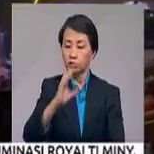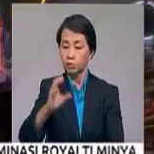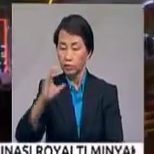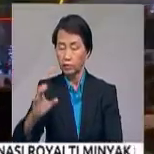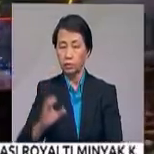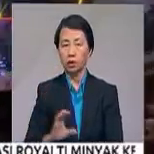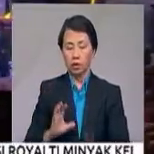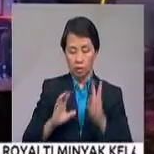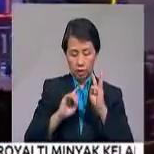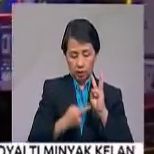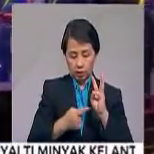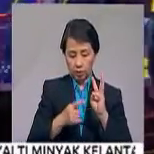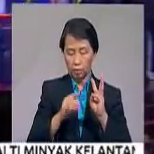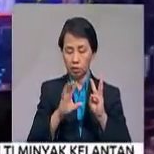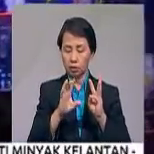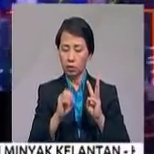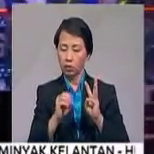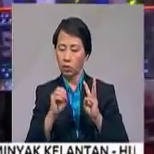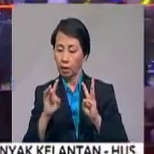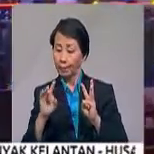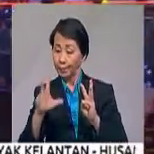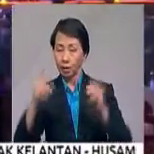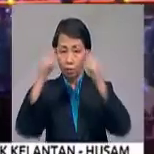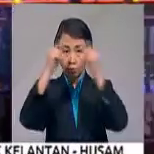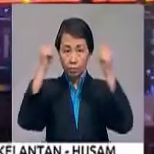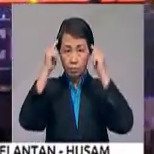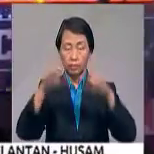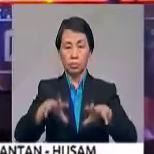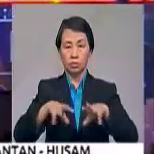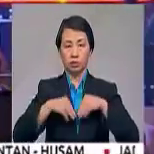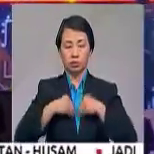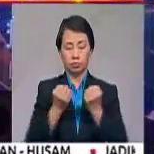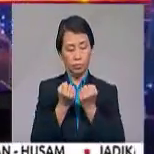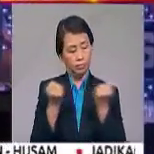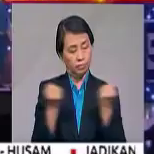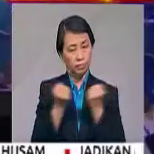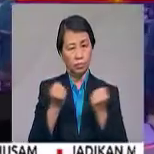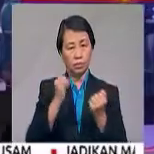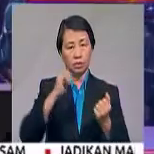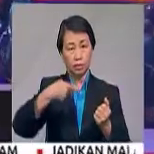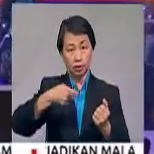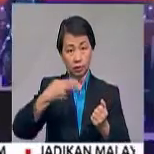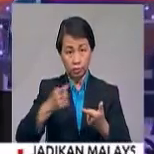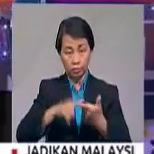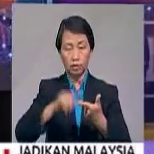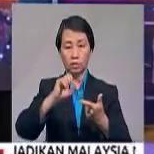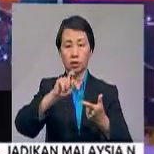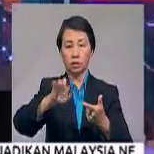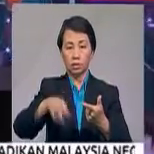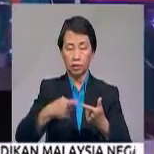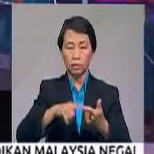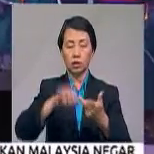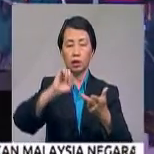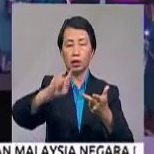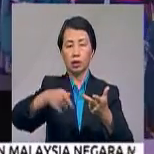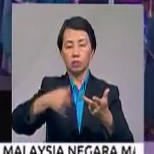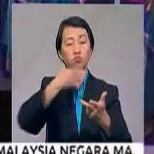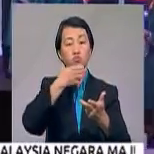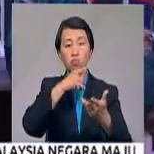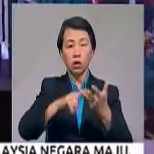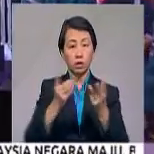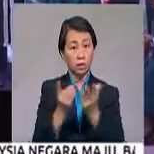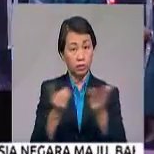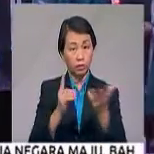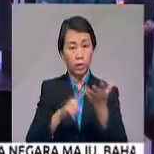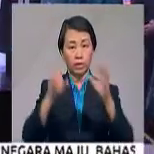Seramai 6,083 graduan menerima ijazah Doktor Falsafah, Sarjana, Sarjana Muda dan Diploma serta